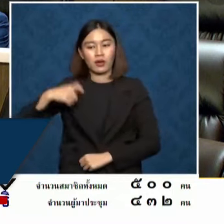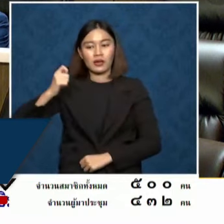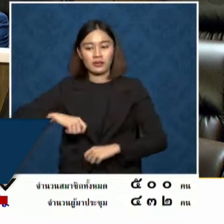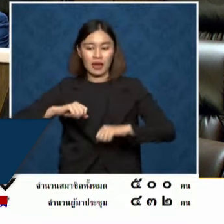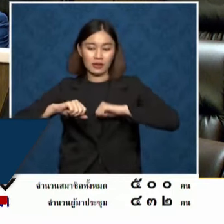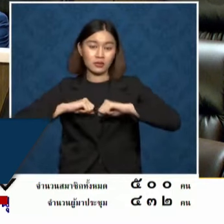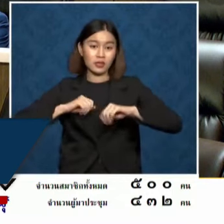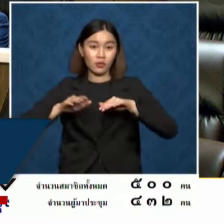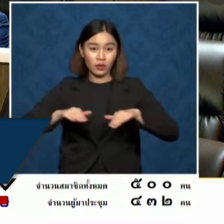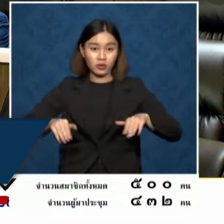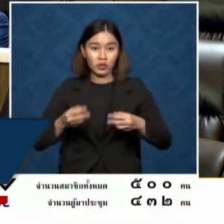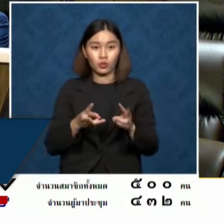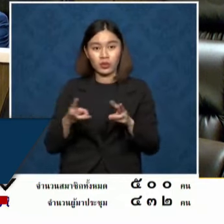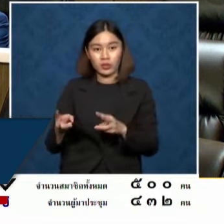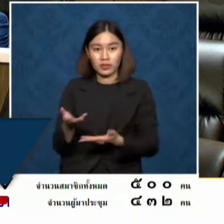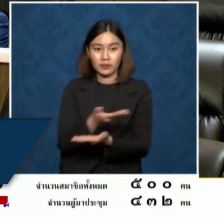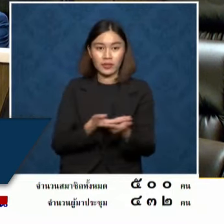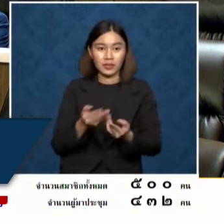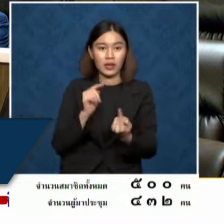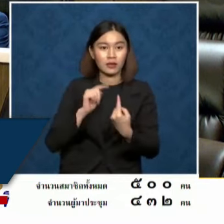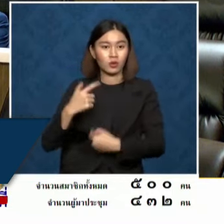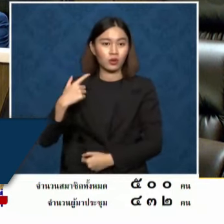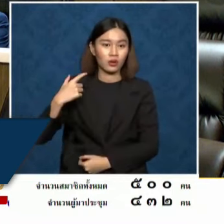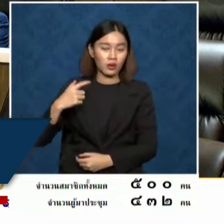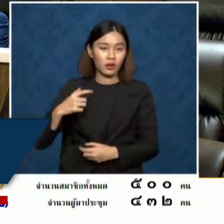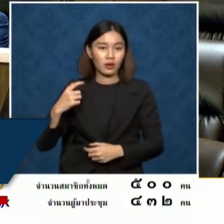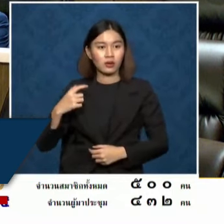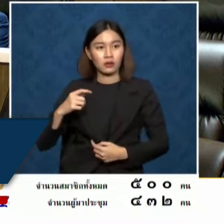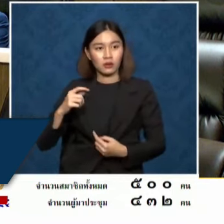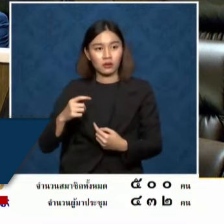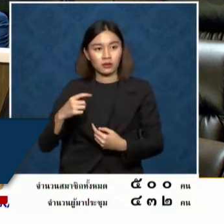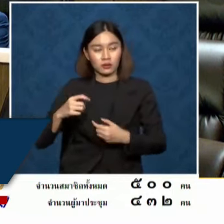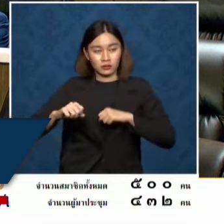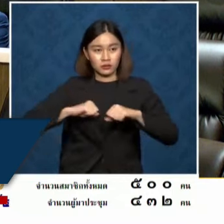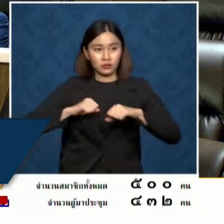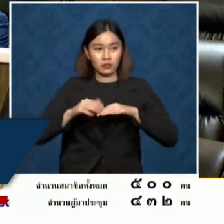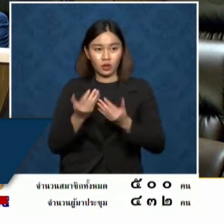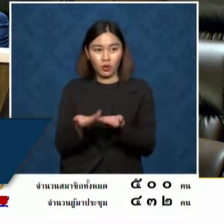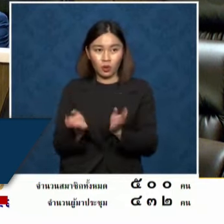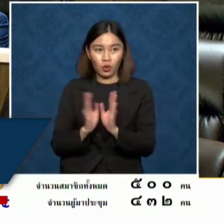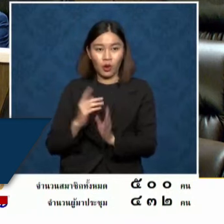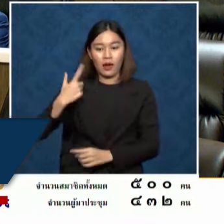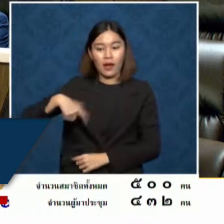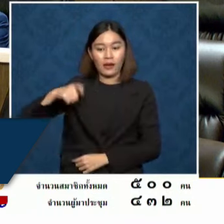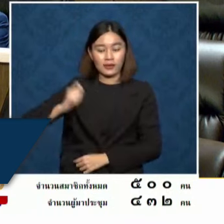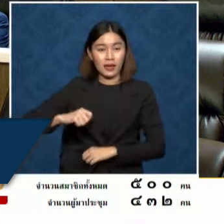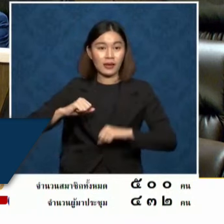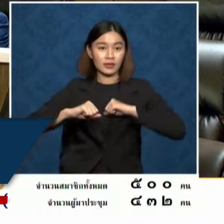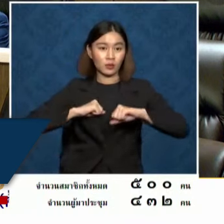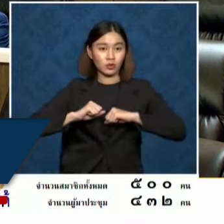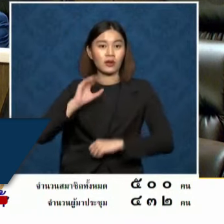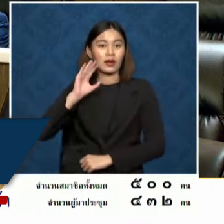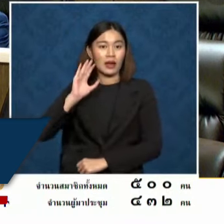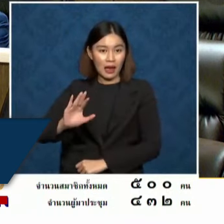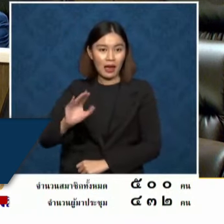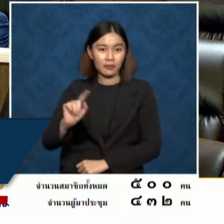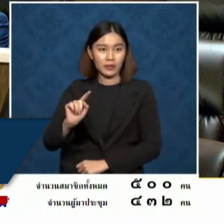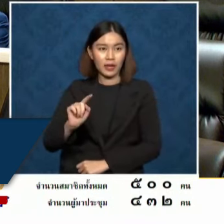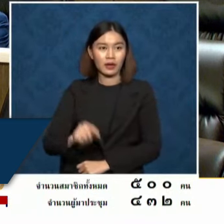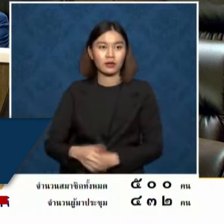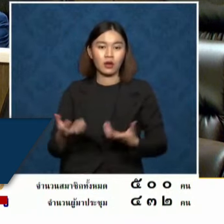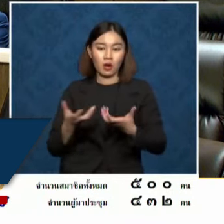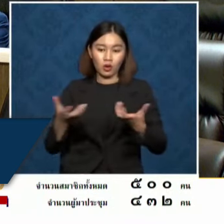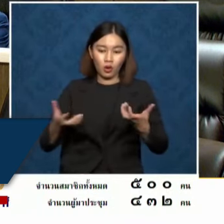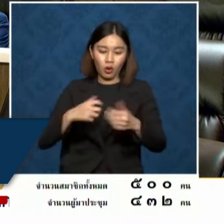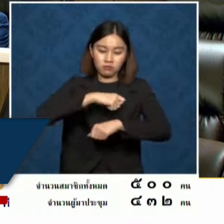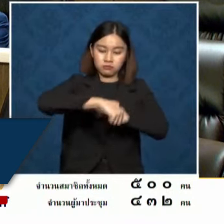และครอบครัวและวิธีพิจารณาคดีเยาวชนและครอบครัวหรือเรียกกันสั้นๆว่าศาลเยาวชนนั้นห้ามมิให้ใช้